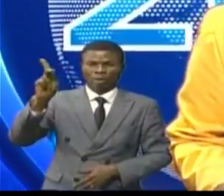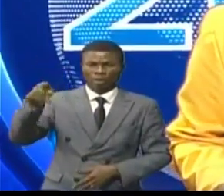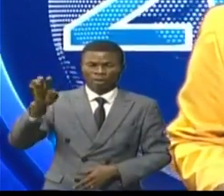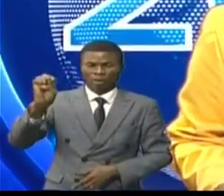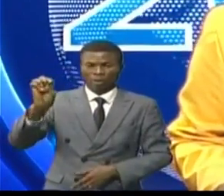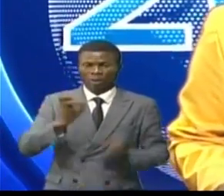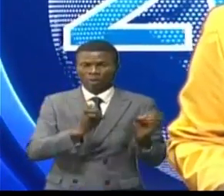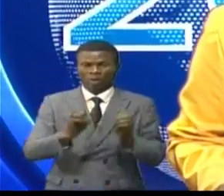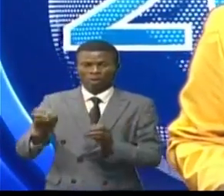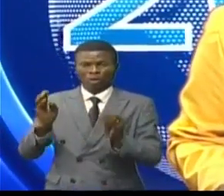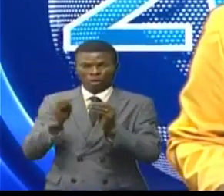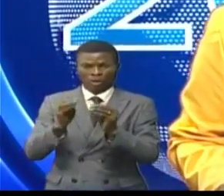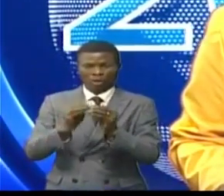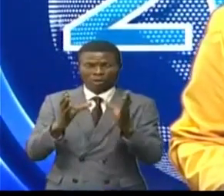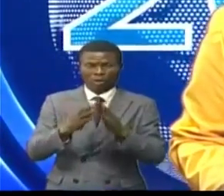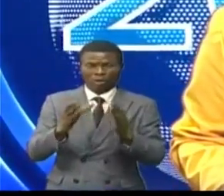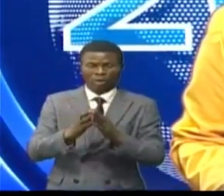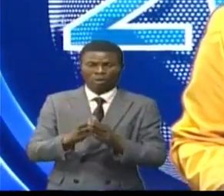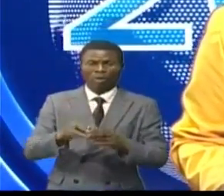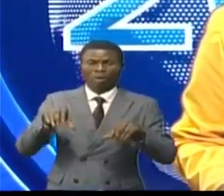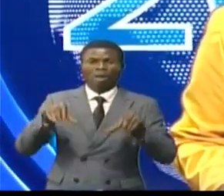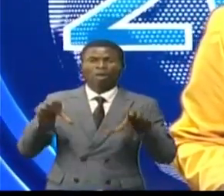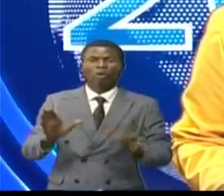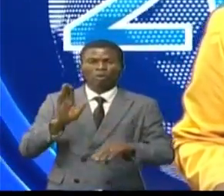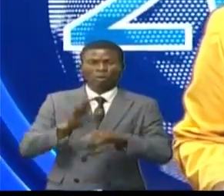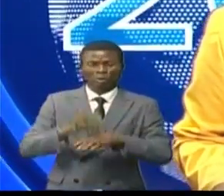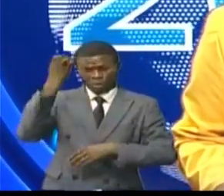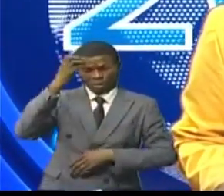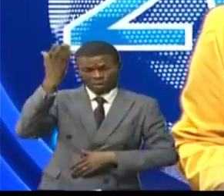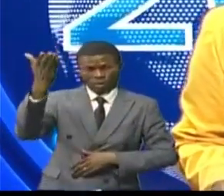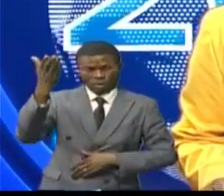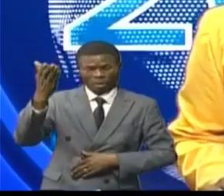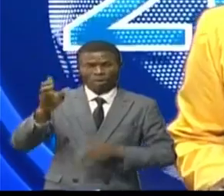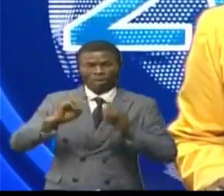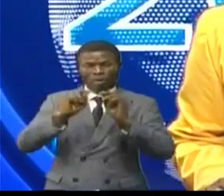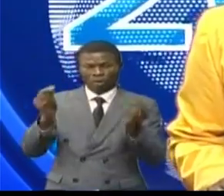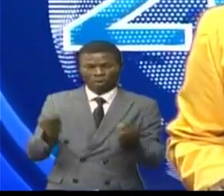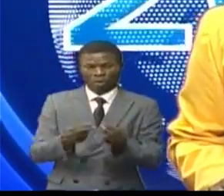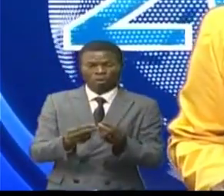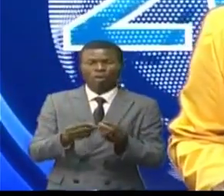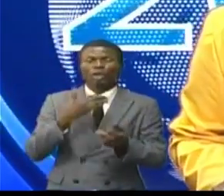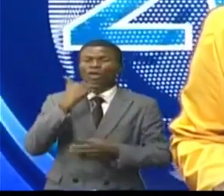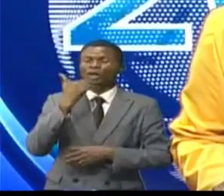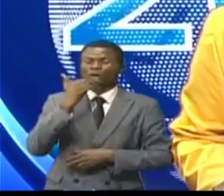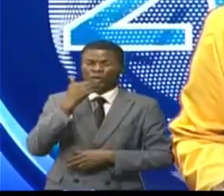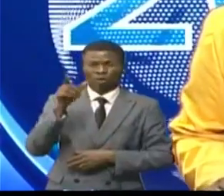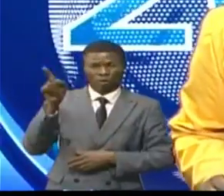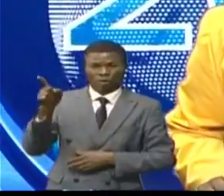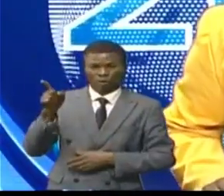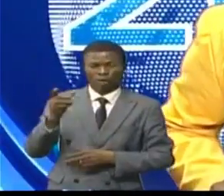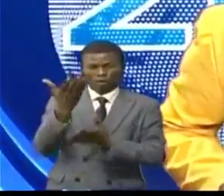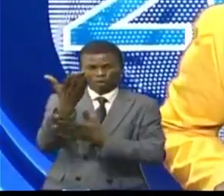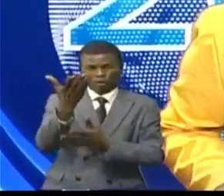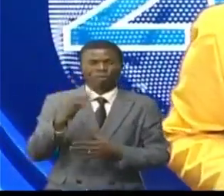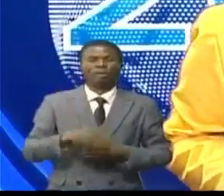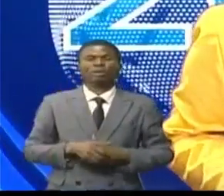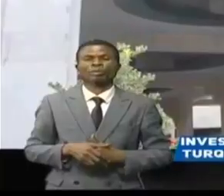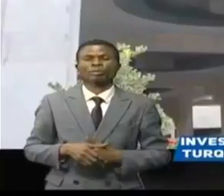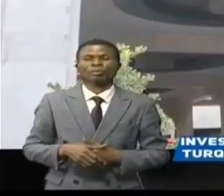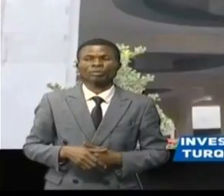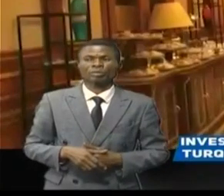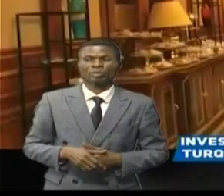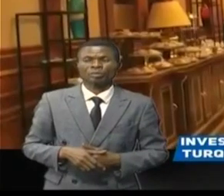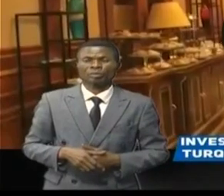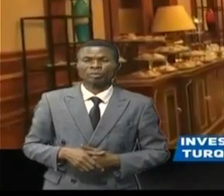présidé un atelier avec la diaspora congolaise et une délégation d'hommes d'affaires turcs. Emmanuel Commissaire. Pays à un